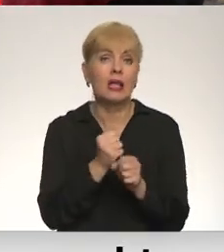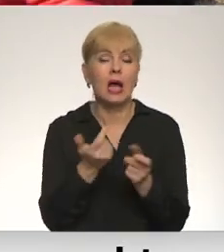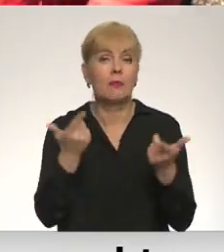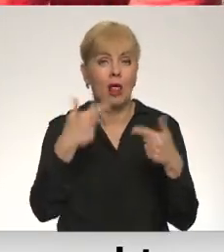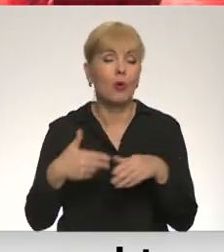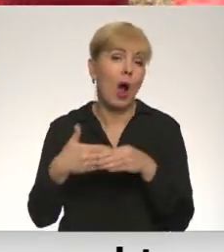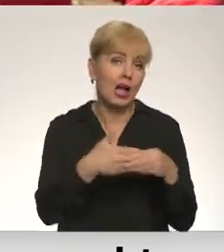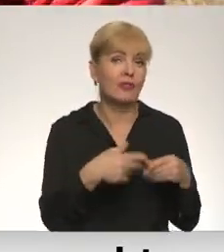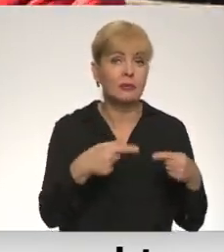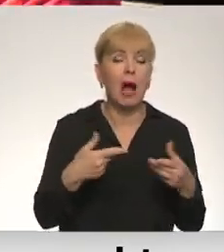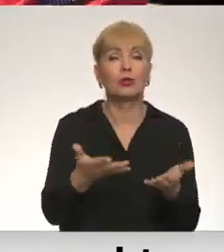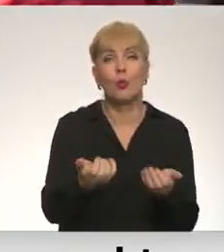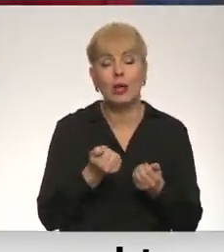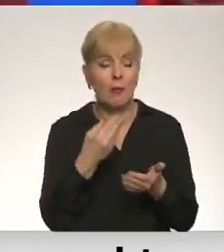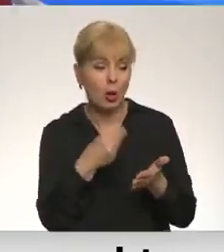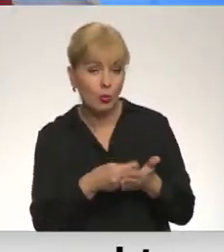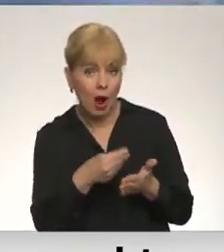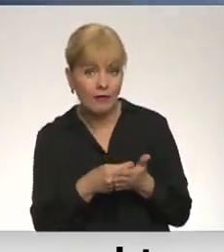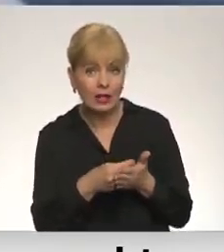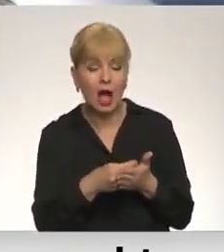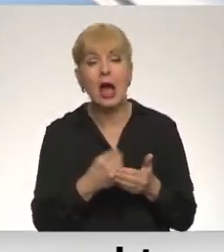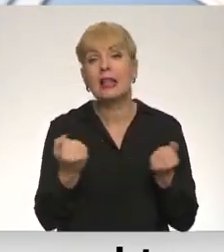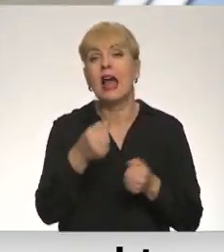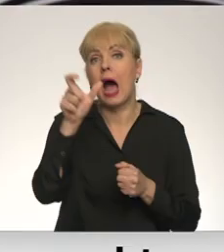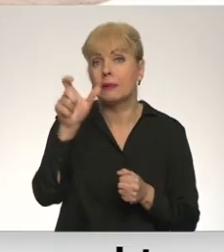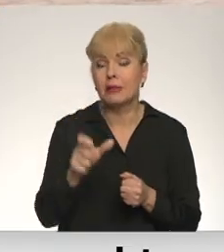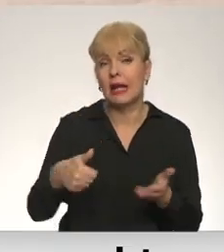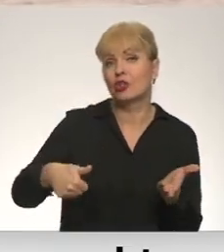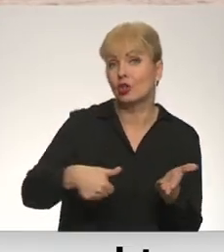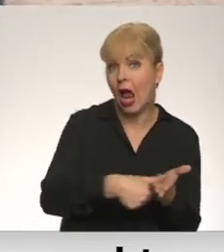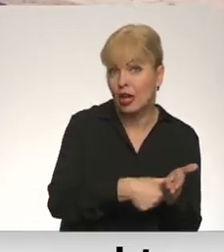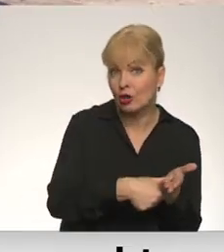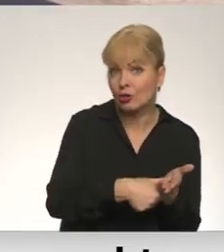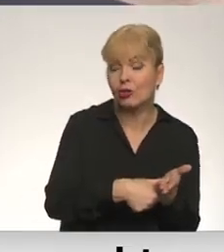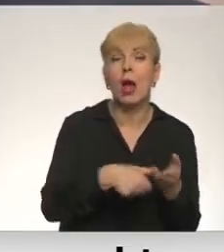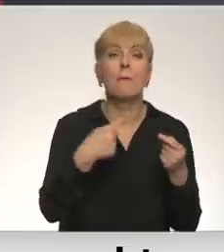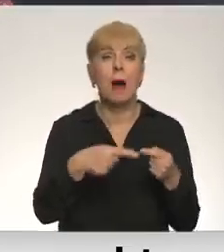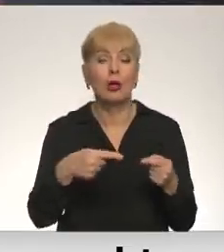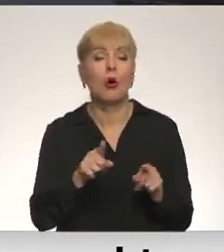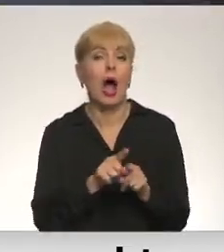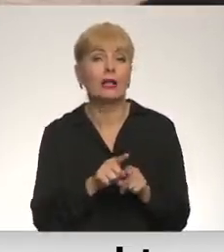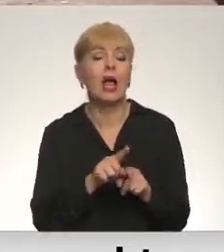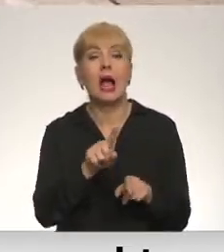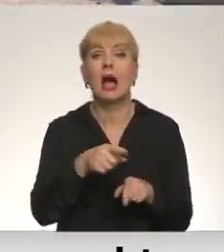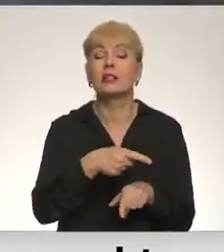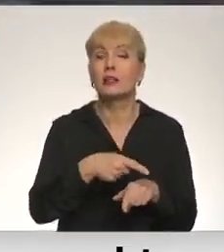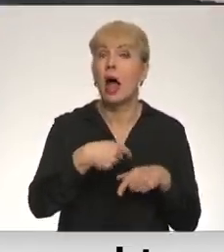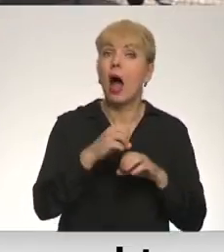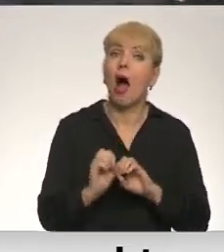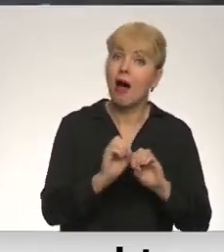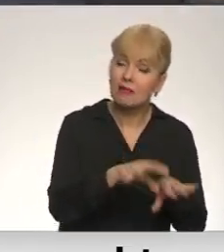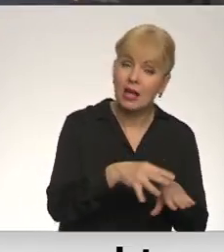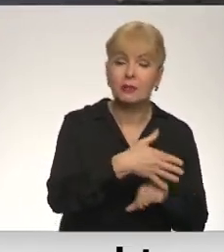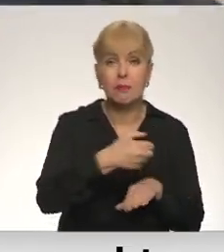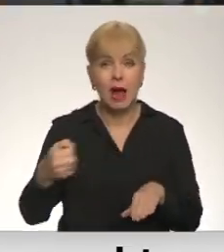atvestos materiālus pieņem un novērtē uzņēmumu darbinieks, kā arī reģistrē gan atvestos materiālus, gan paņemtos, lai šo iespēju